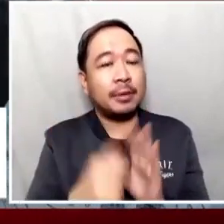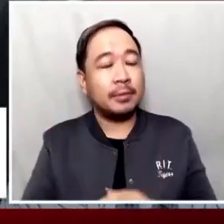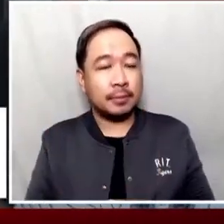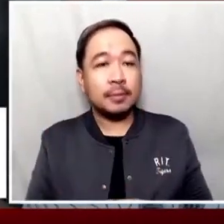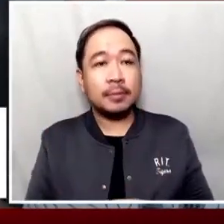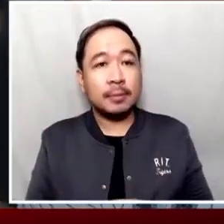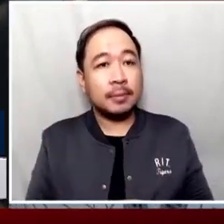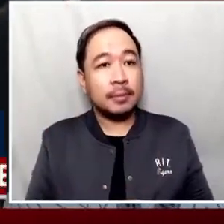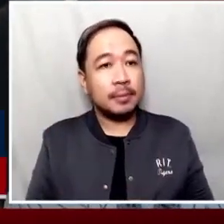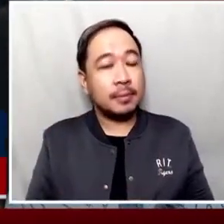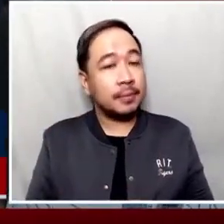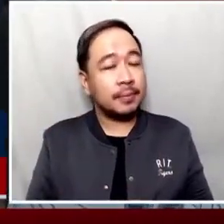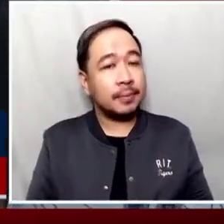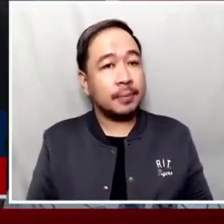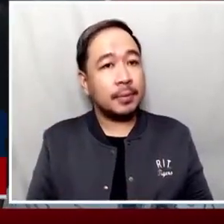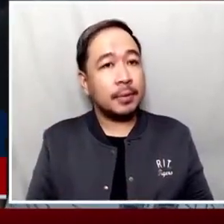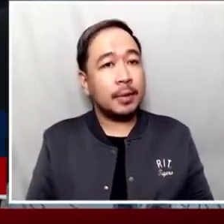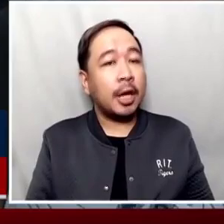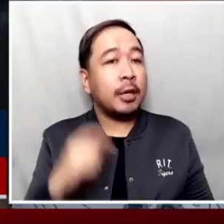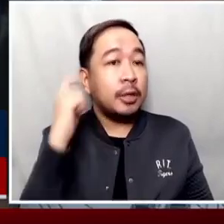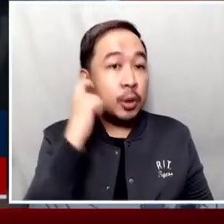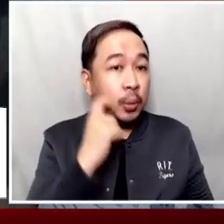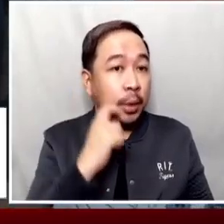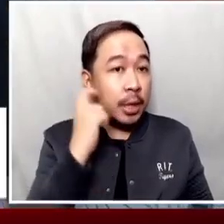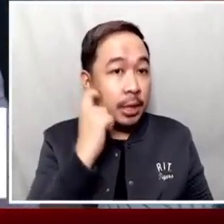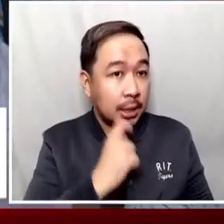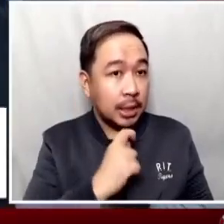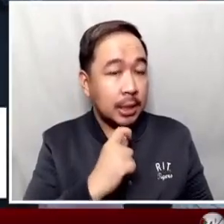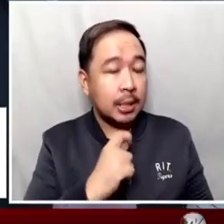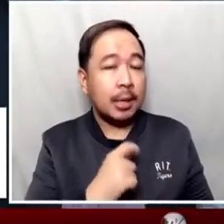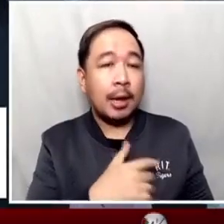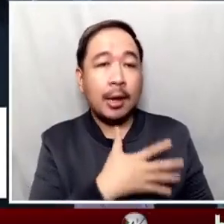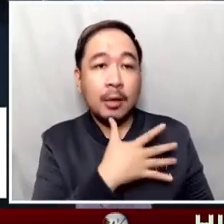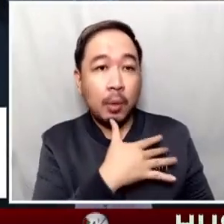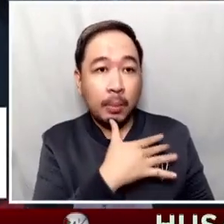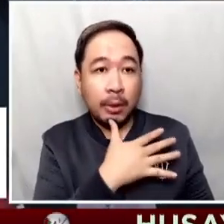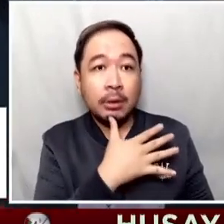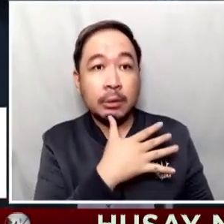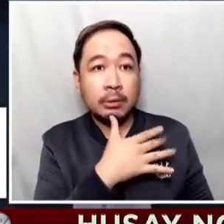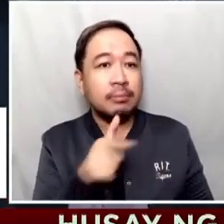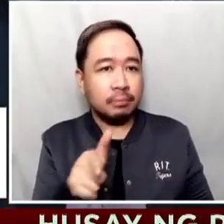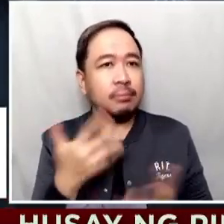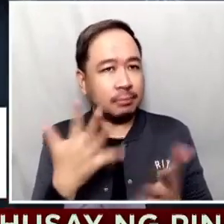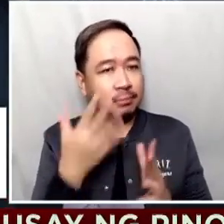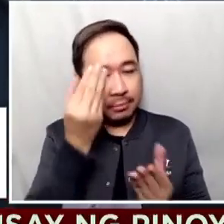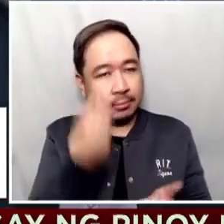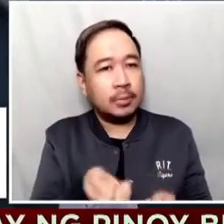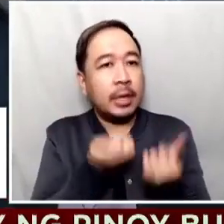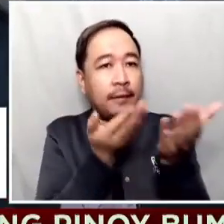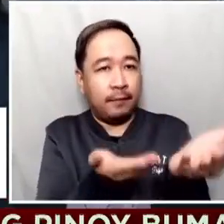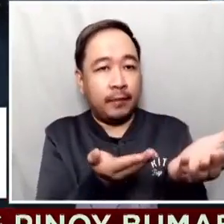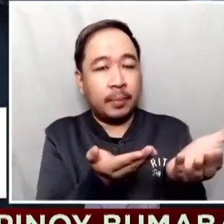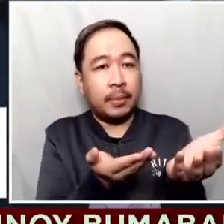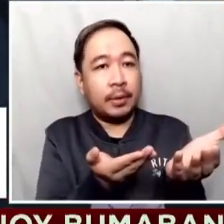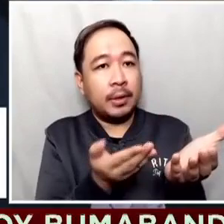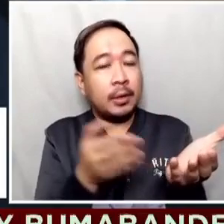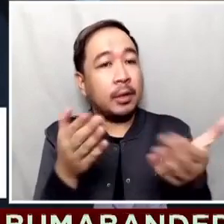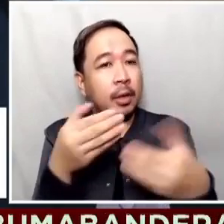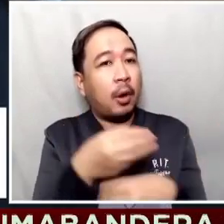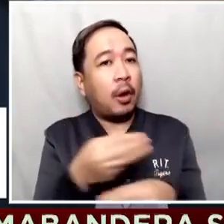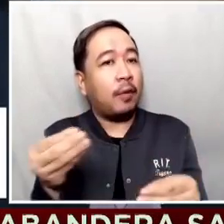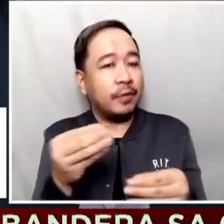Sa UAE and Oman, pinadala ko na sa Office of the Executive